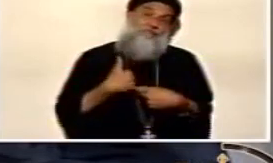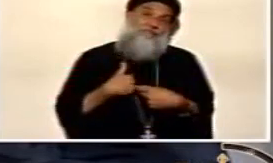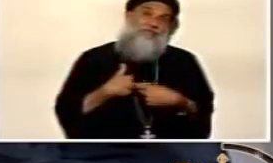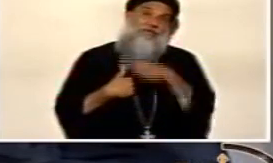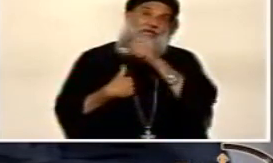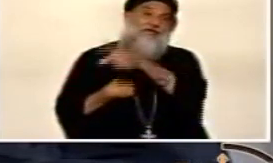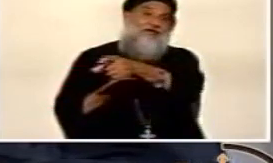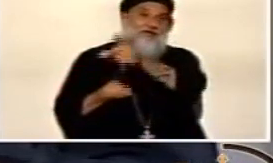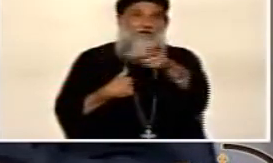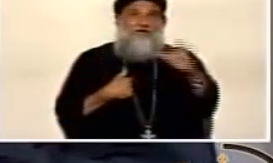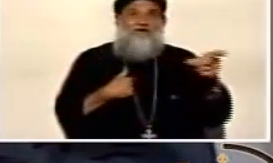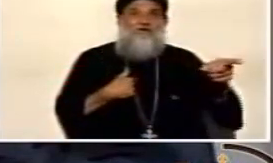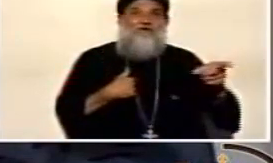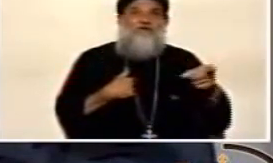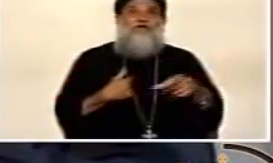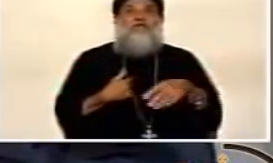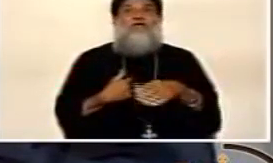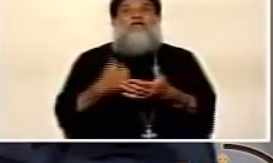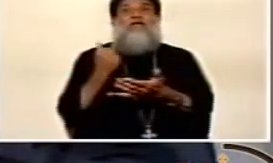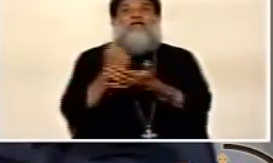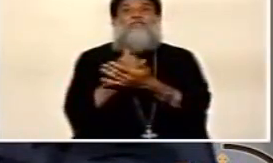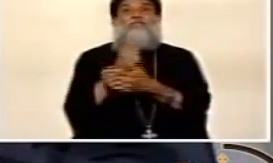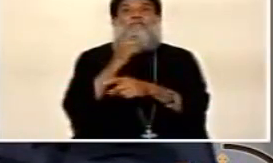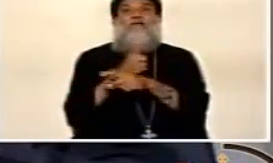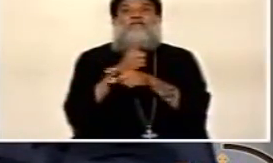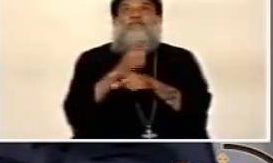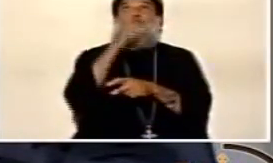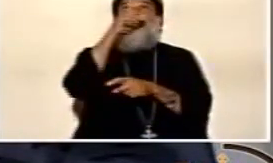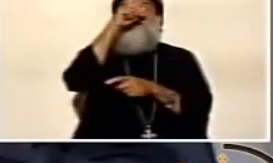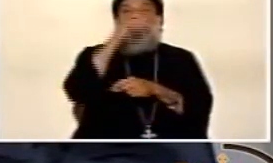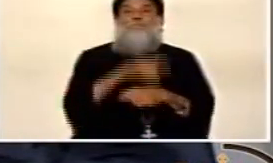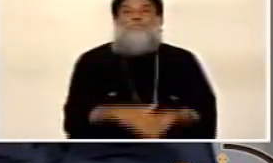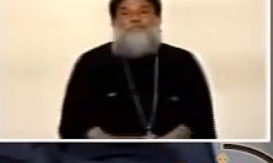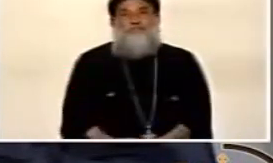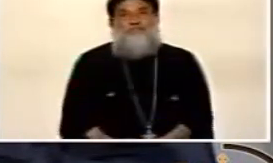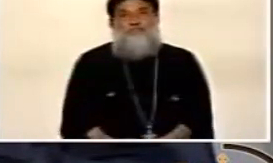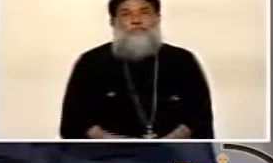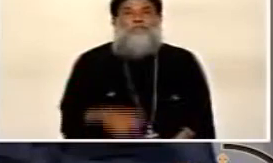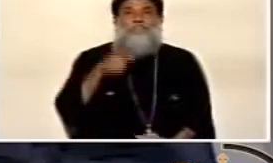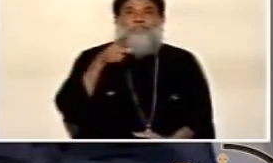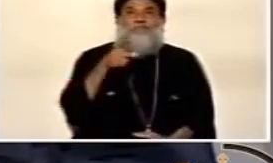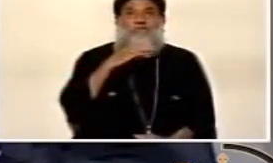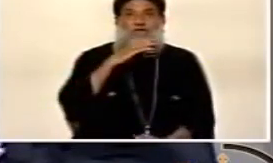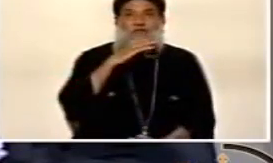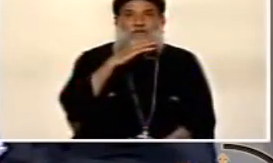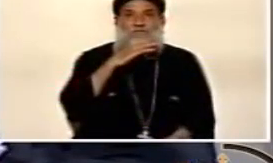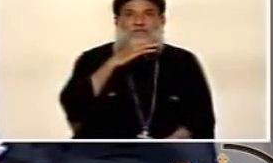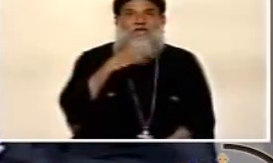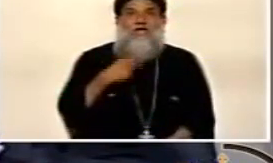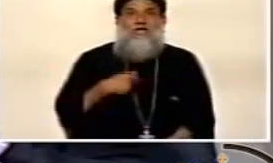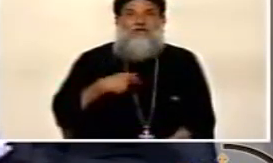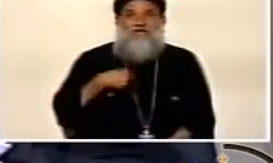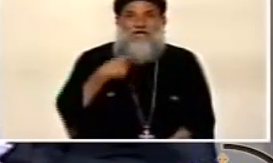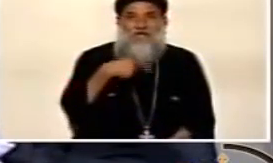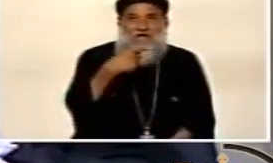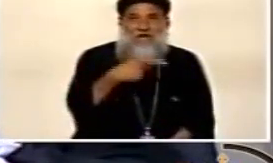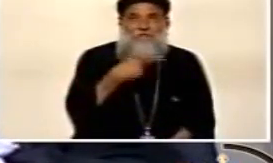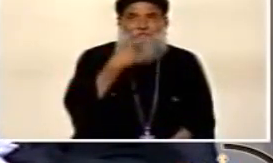أنتم ختم رسالتي أو ختم رسالتي في الرب. هذا هو احتجاجي عند